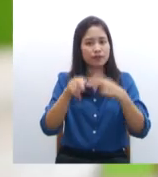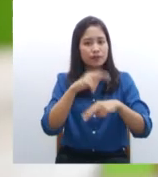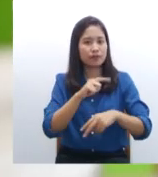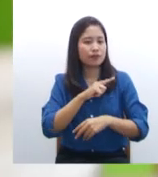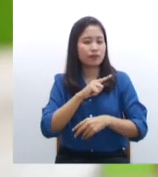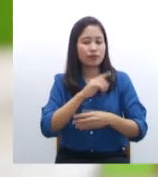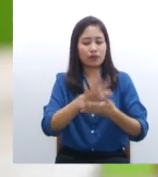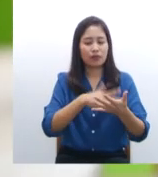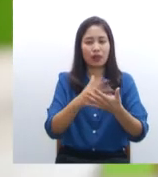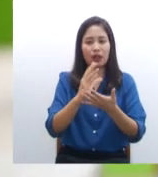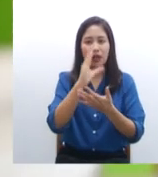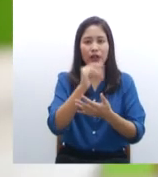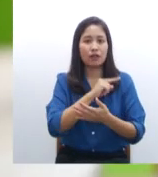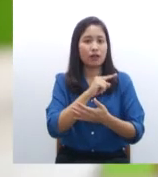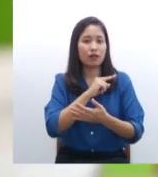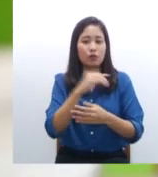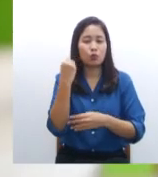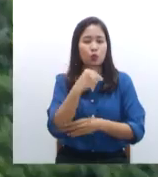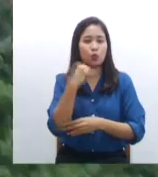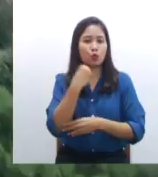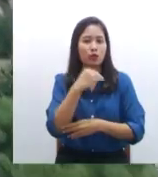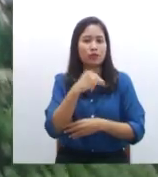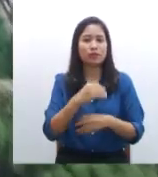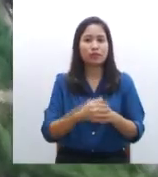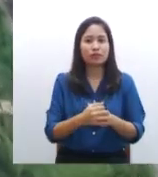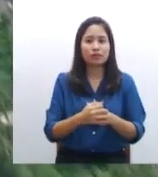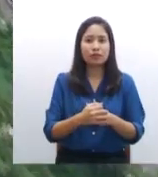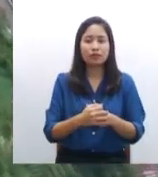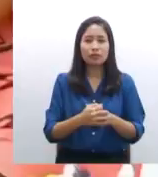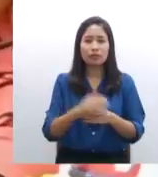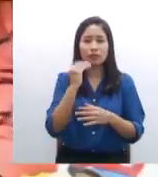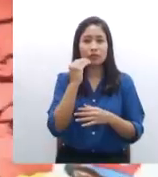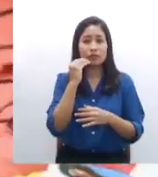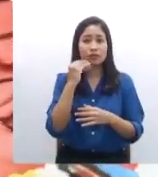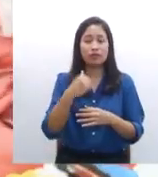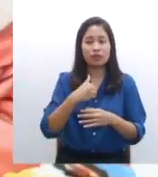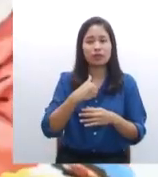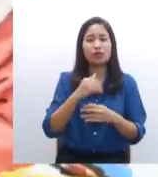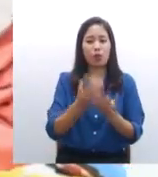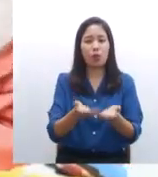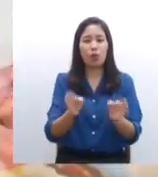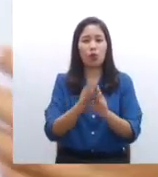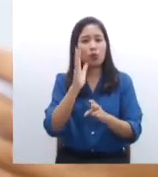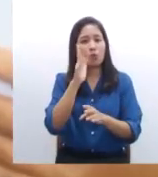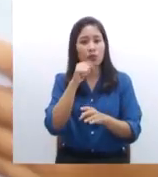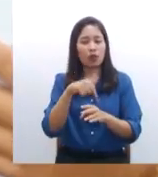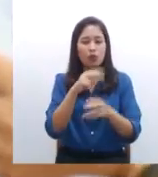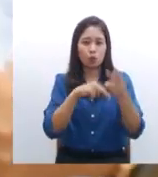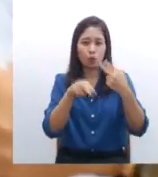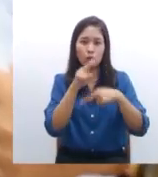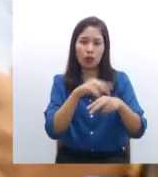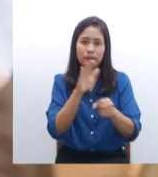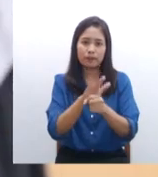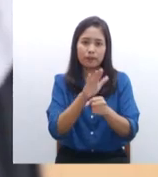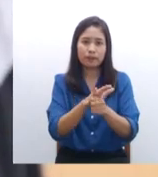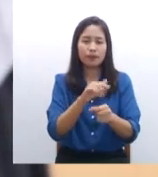างเรียนด้วยตัวเองทุกวันเช่นกันในส่วนของบ้านนะครับก็มีผู้ปกครองนะครับช่วยดูแลกำกับซึ่งนักเรียนเอง